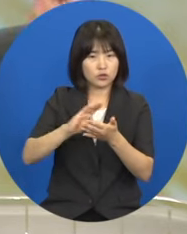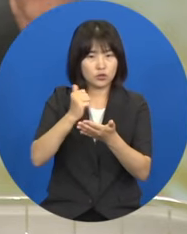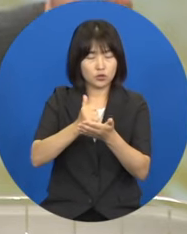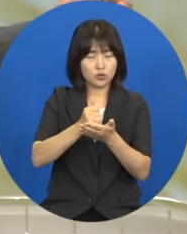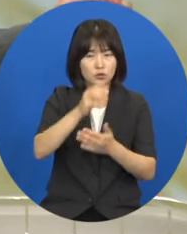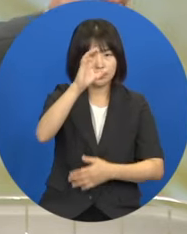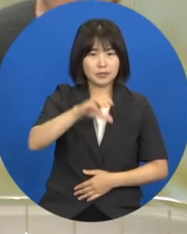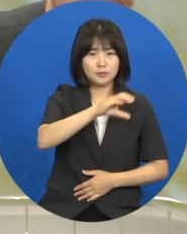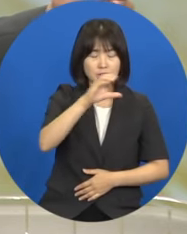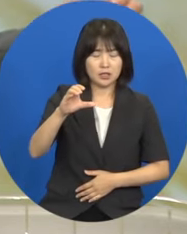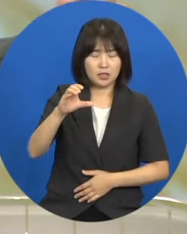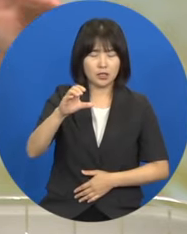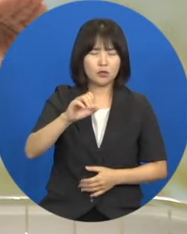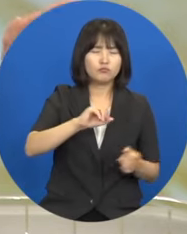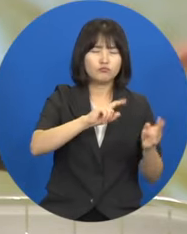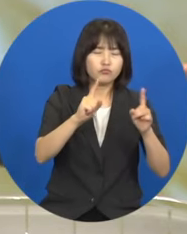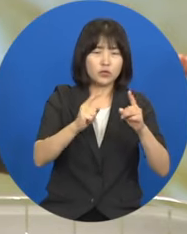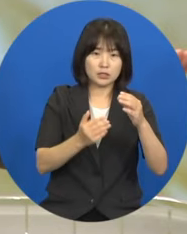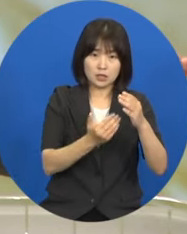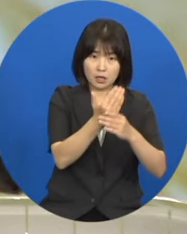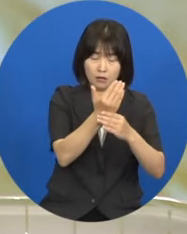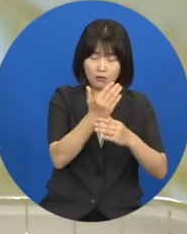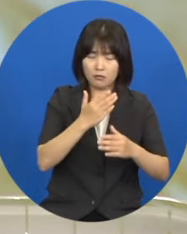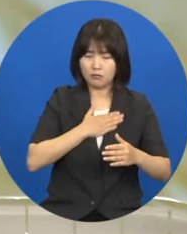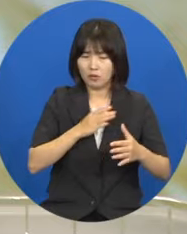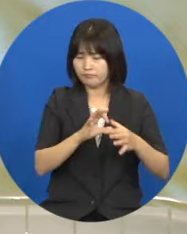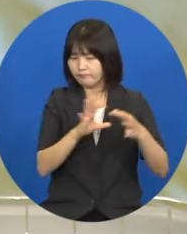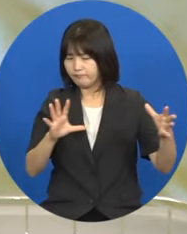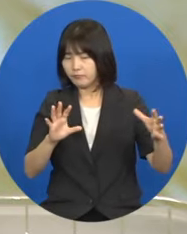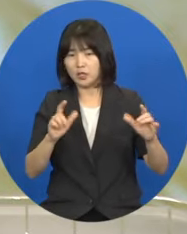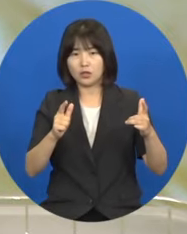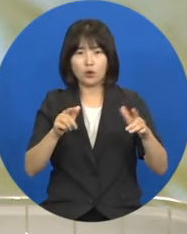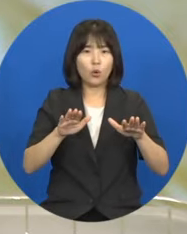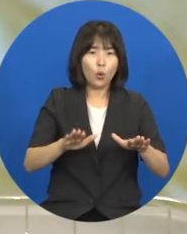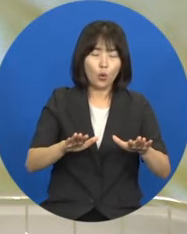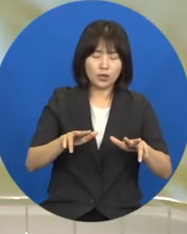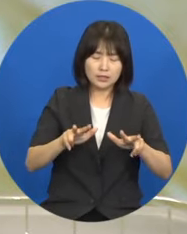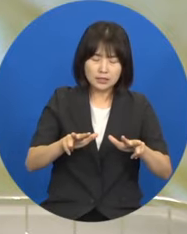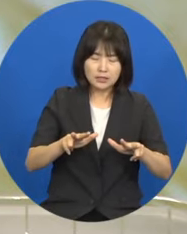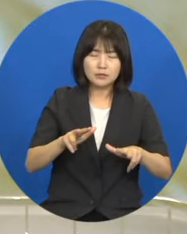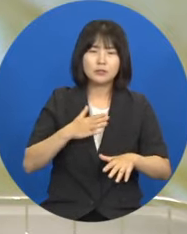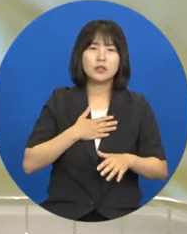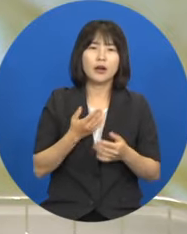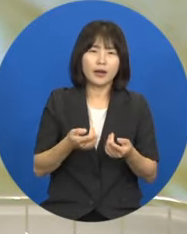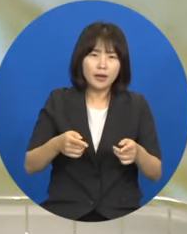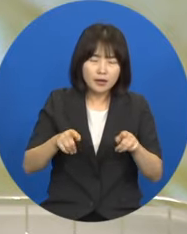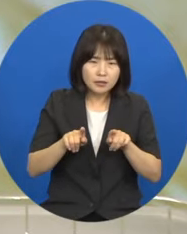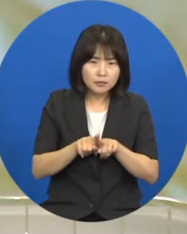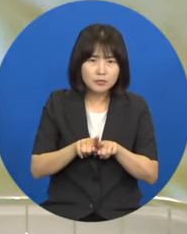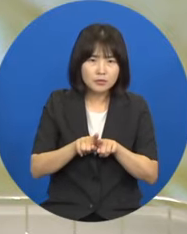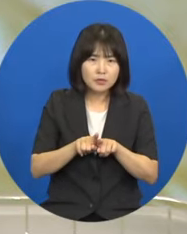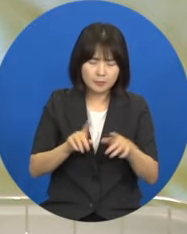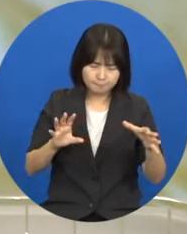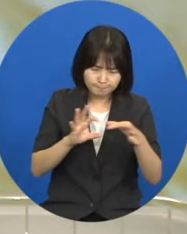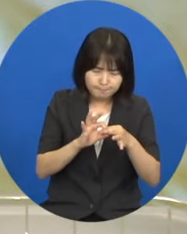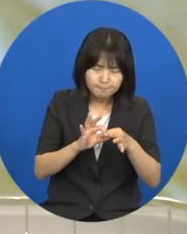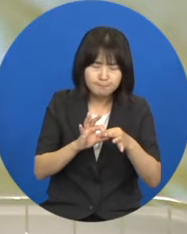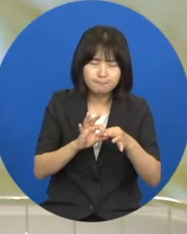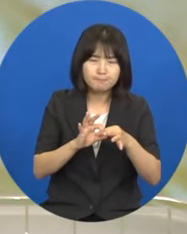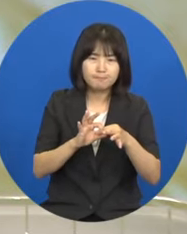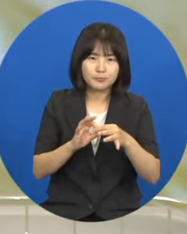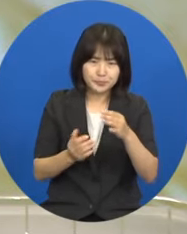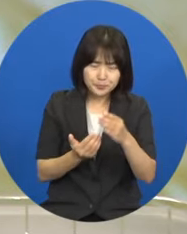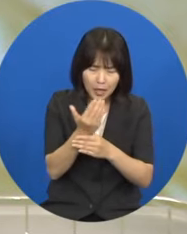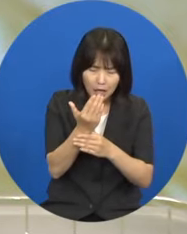부활 사건이 과거에 있었던 나와 상관없는 일이 아니라 오늘 지금 여기 나와 구체적으로 연관이 있고 상관이 있는